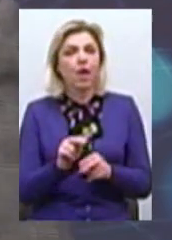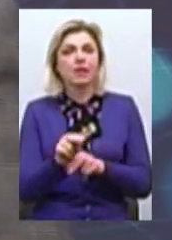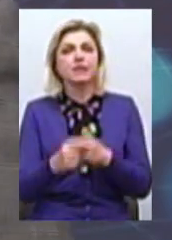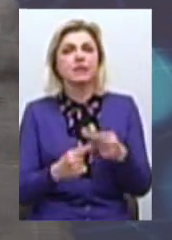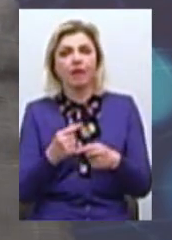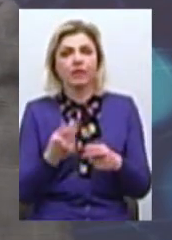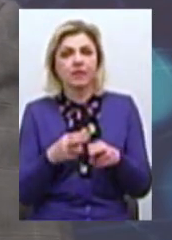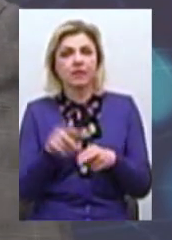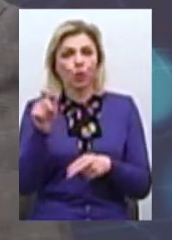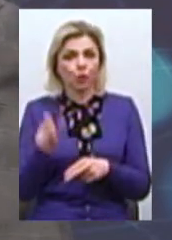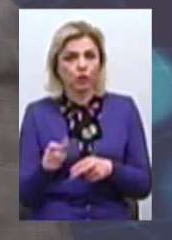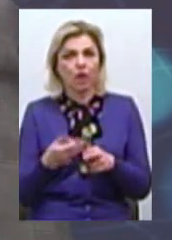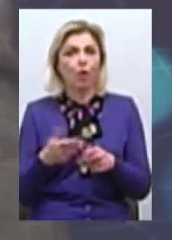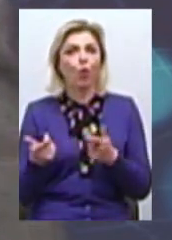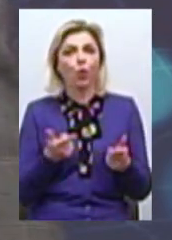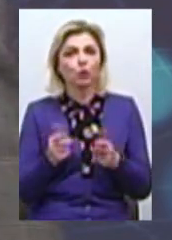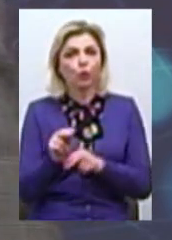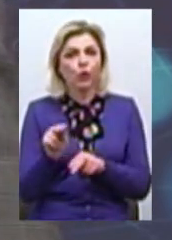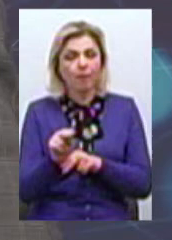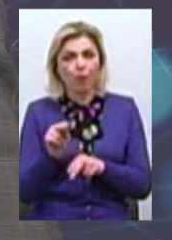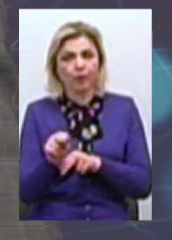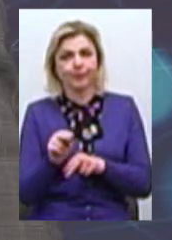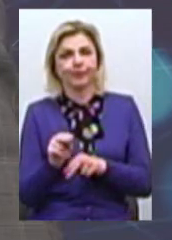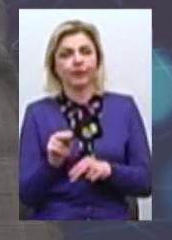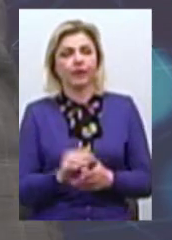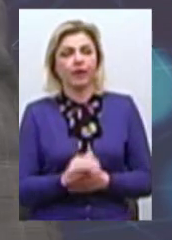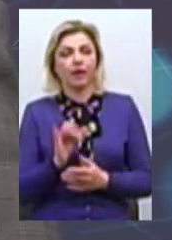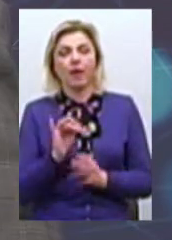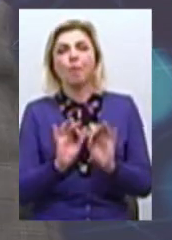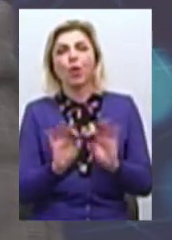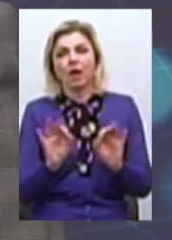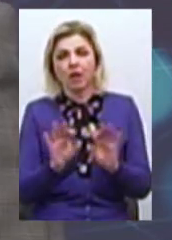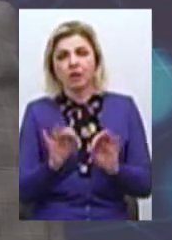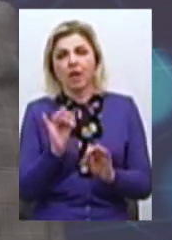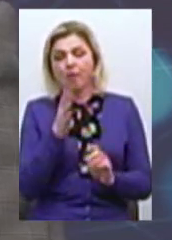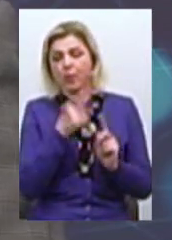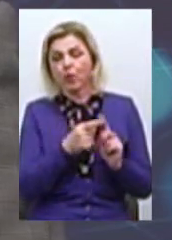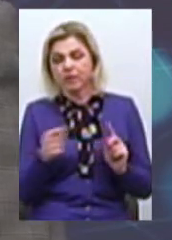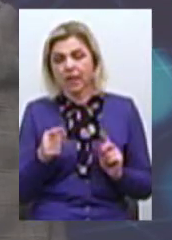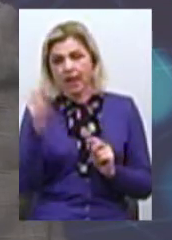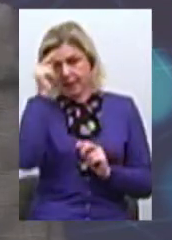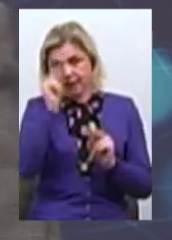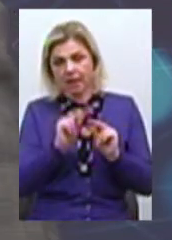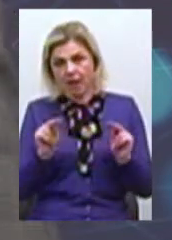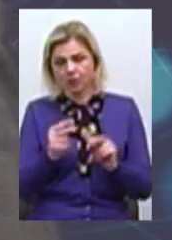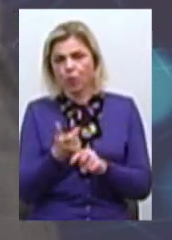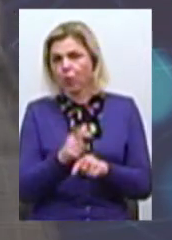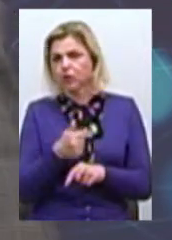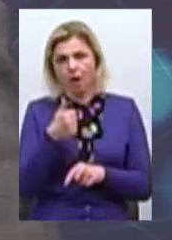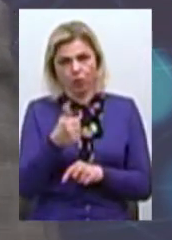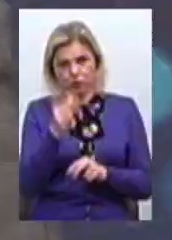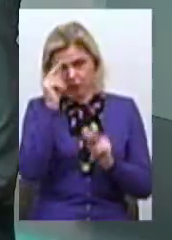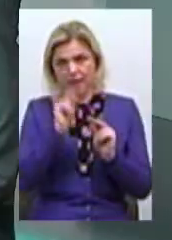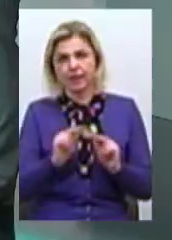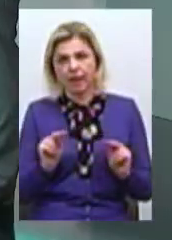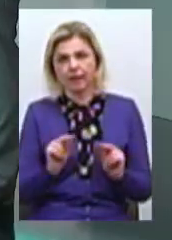людина, яку ми готуємо і пояснюємо, і в процесі процесі тренінгу. Це дуже класний тренінг. В процесі до речі,